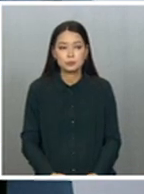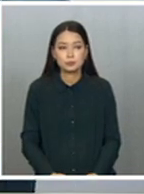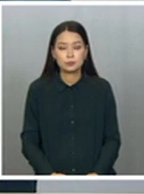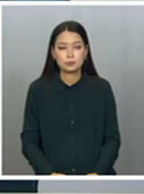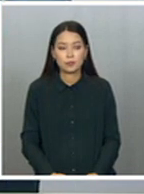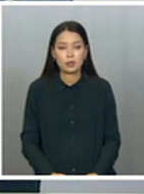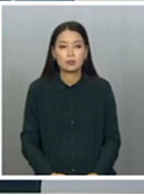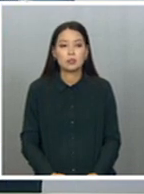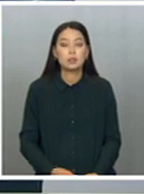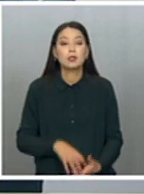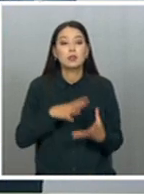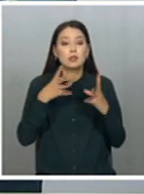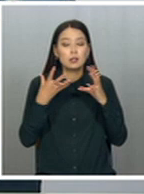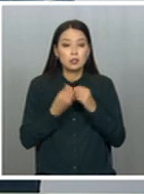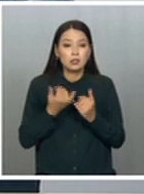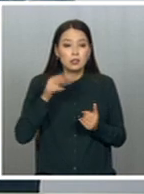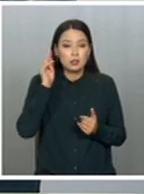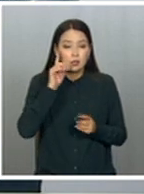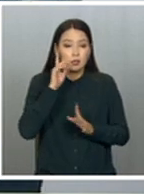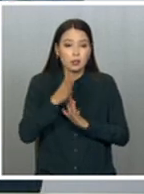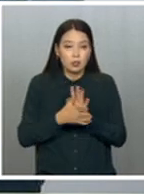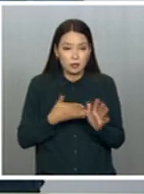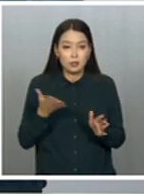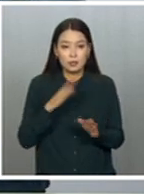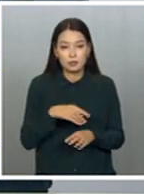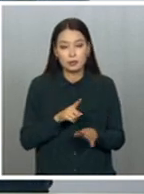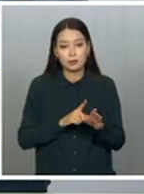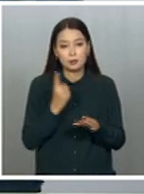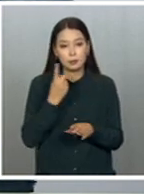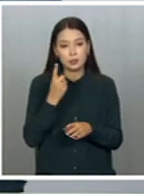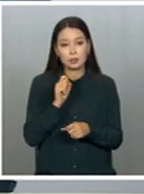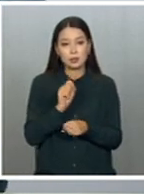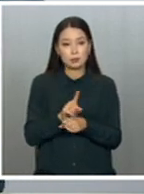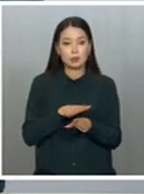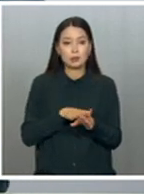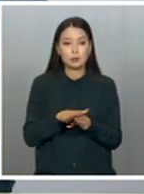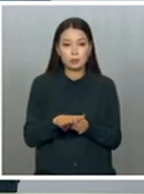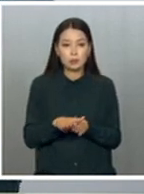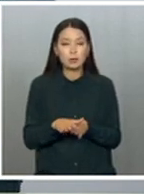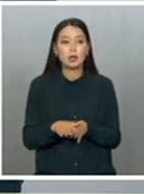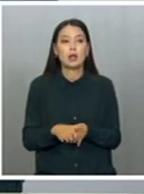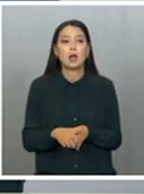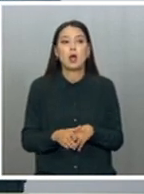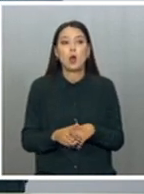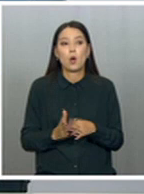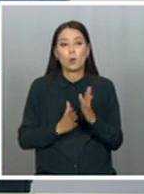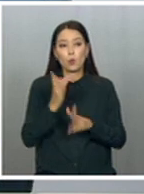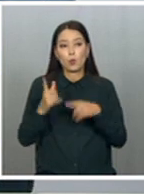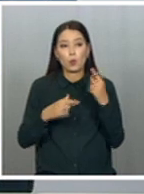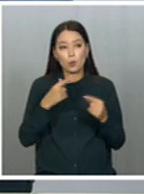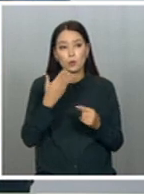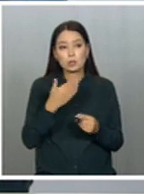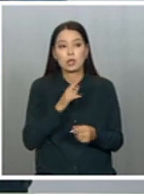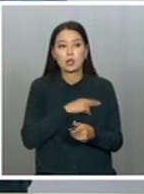Ал енді білімімізді жинақтау үшін тапсырма орындап көрейік. Бірінші тапсырма. Өсімдіктердегі транспирация үдерісінің